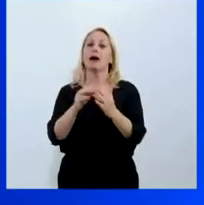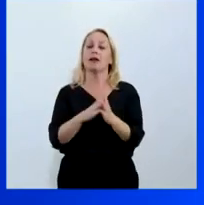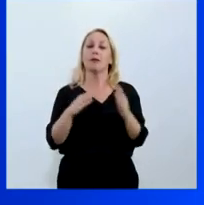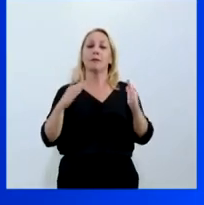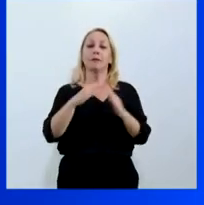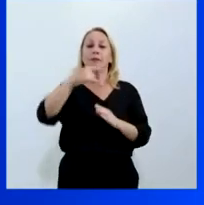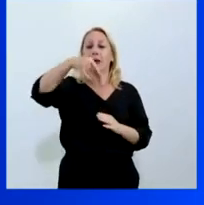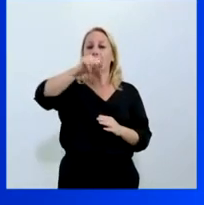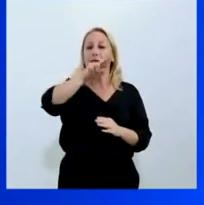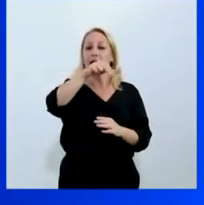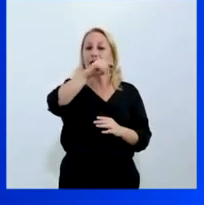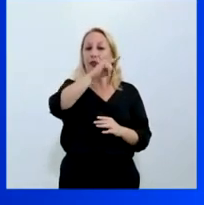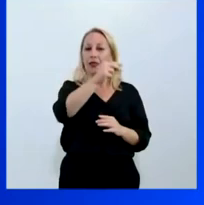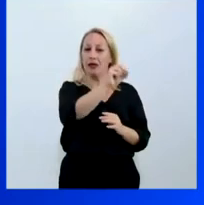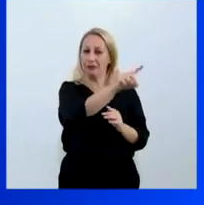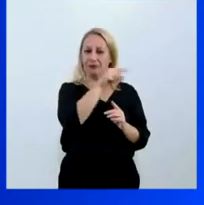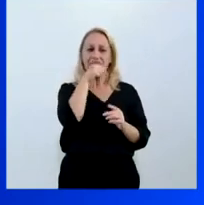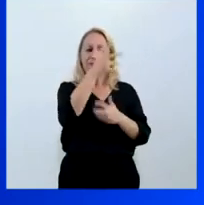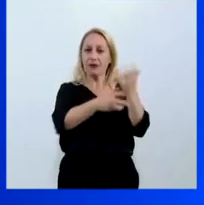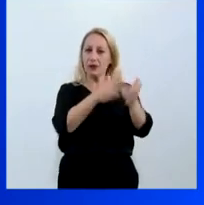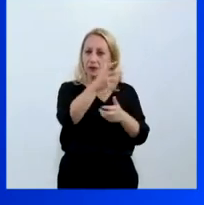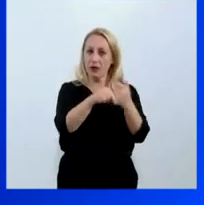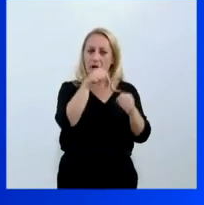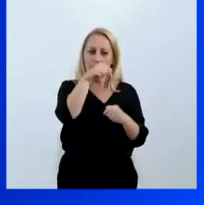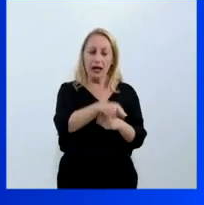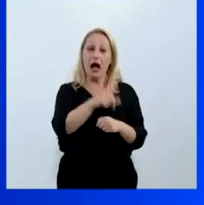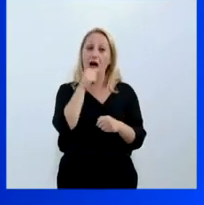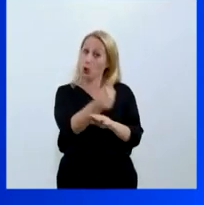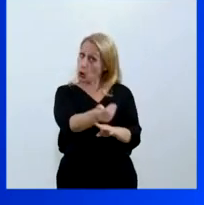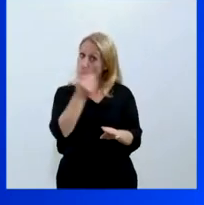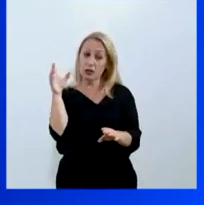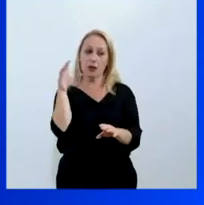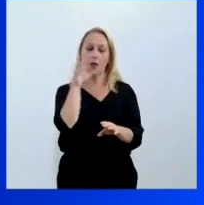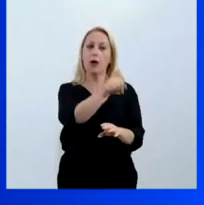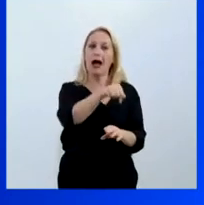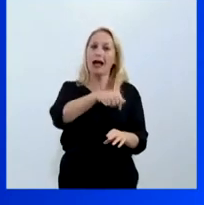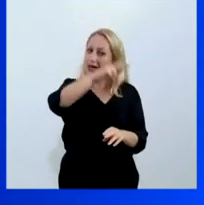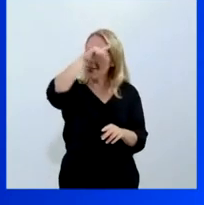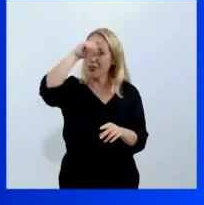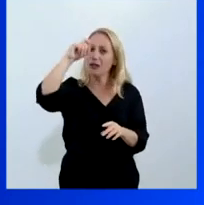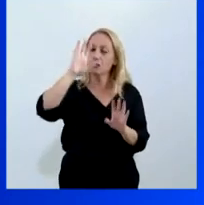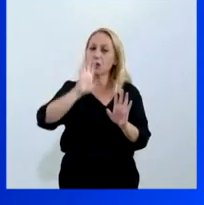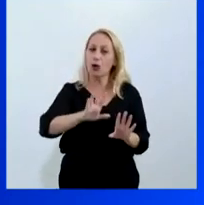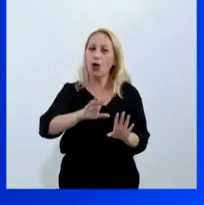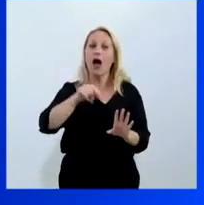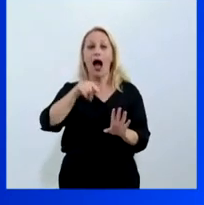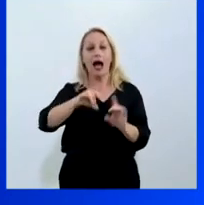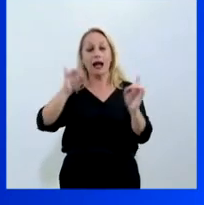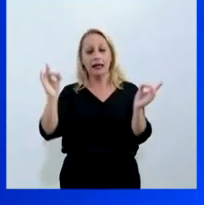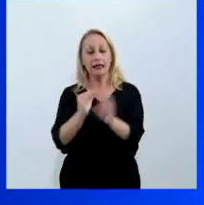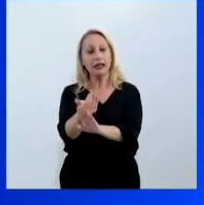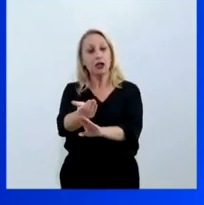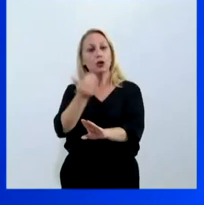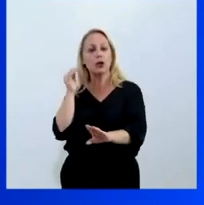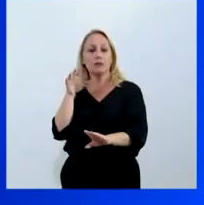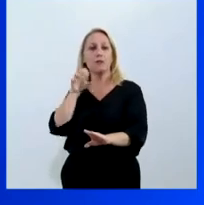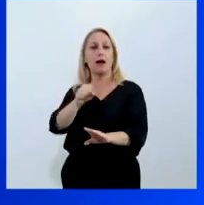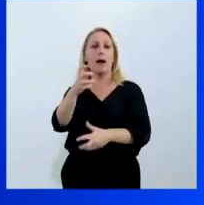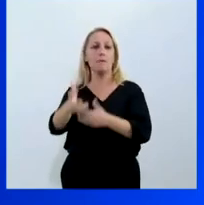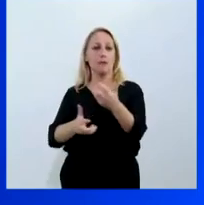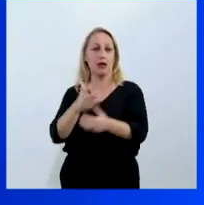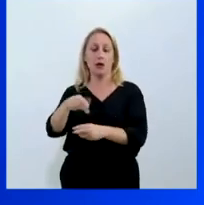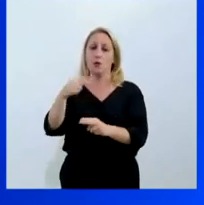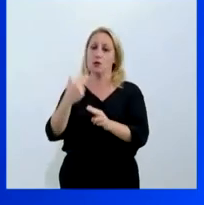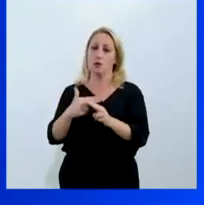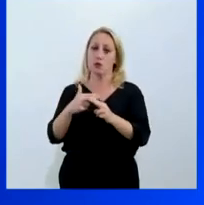παρέμβαση και παρά τα αυτά δεν καταφέραμε να σβήσουμε την πυρκαγιά. Όμως ο έγκαιρος εντοπισμός των πυρκαγιών είναι εξαιρετικά σημαντικός.